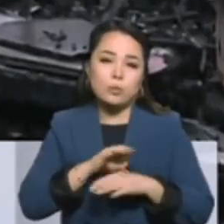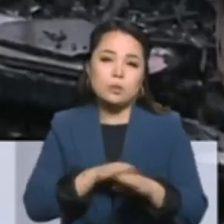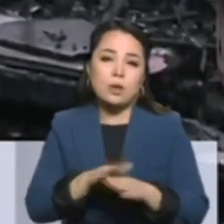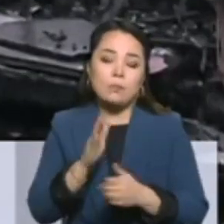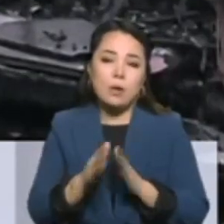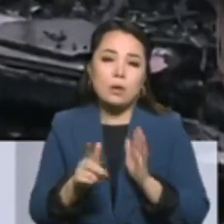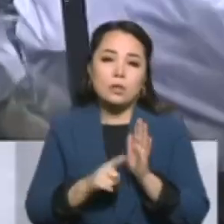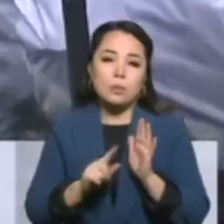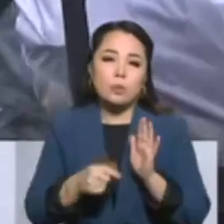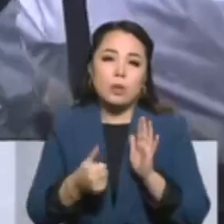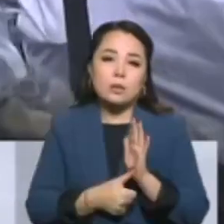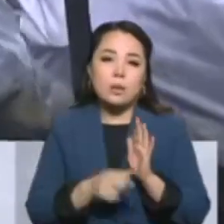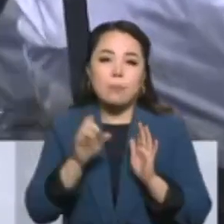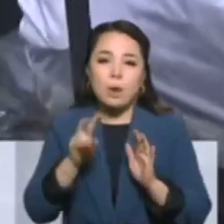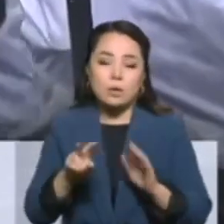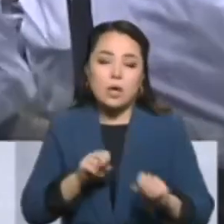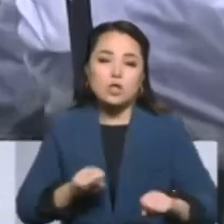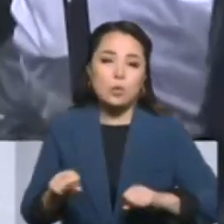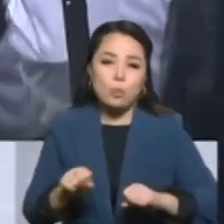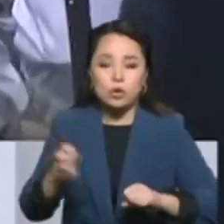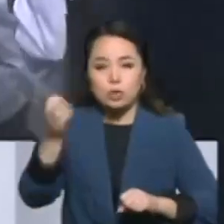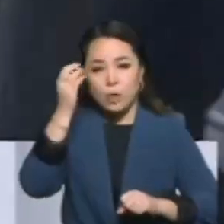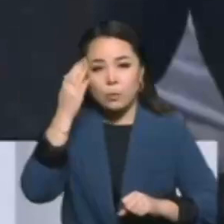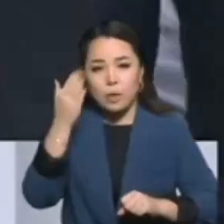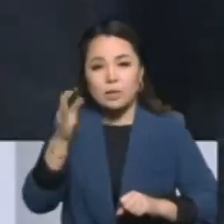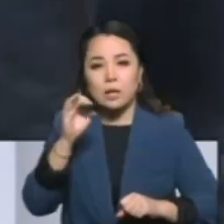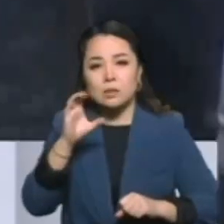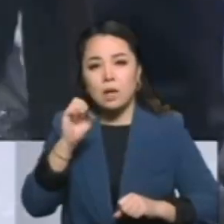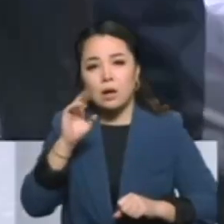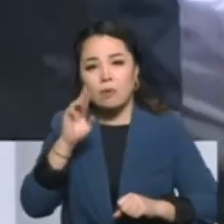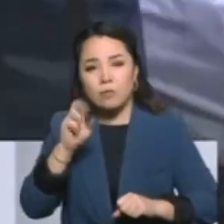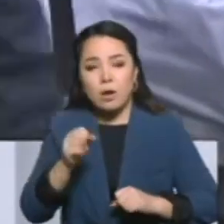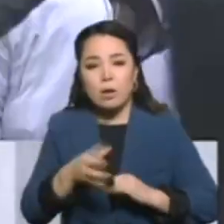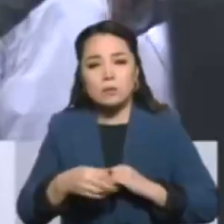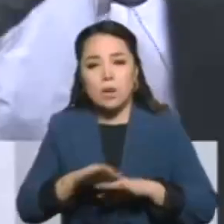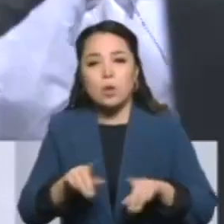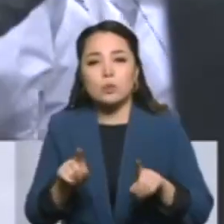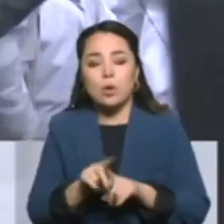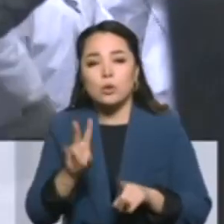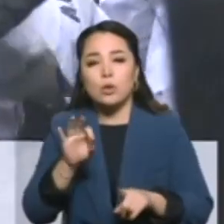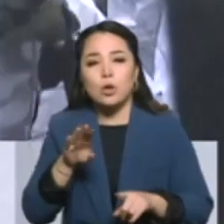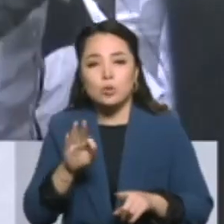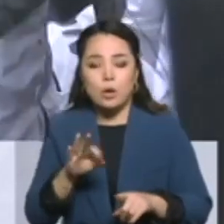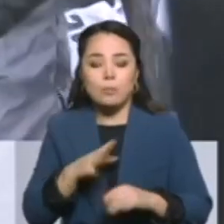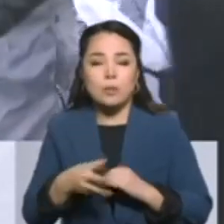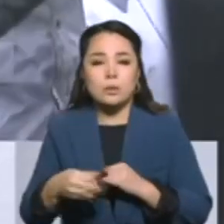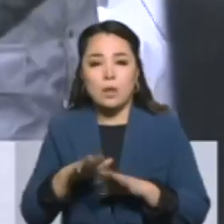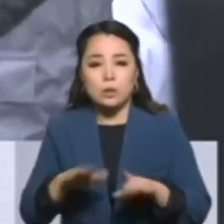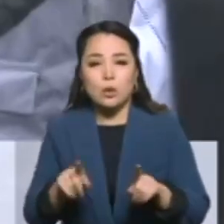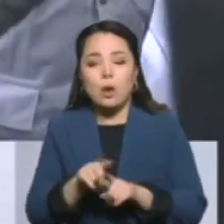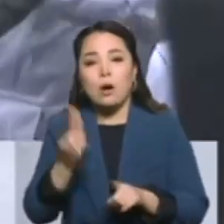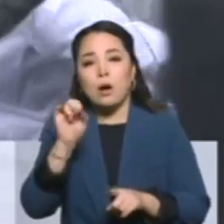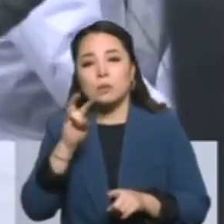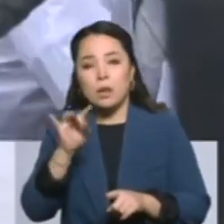Қуаты 7.16 балдық дүмпу Жапонияның Исикава префектурасындағы Нота түбегіндегі